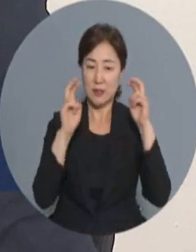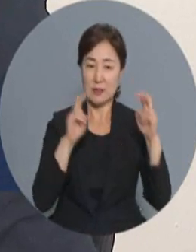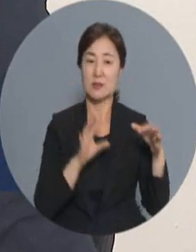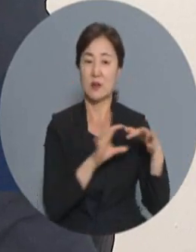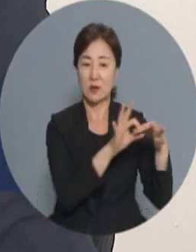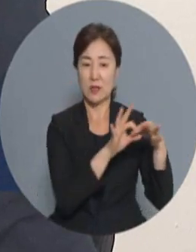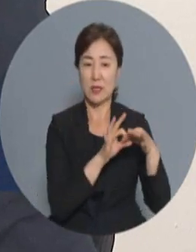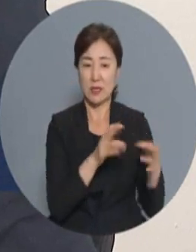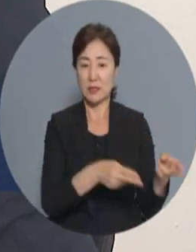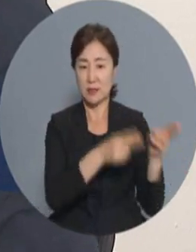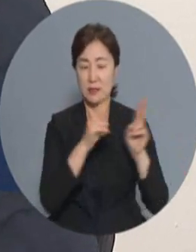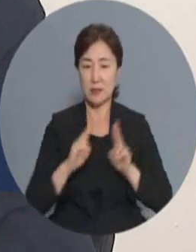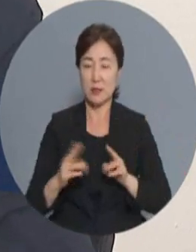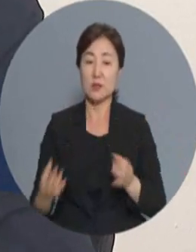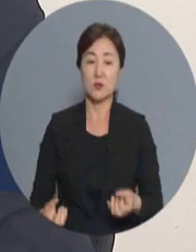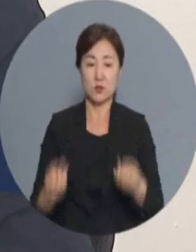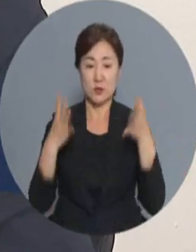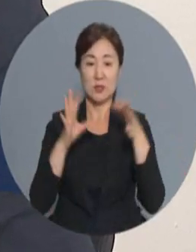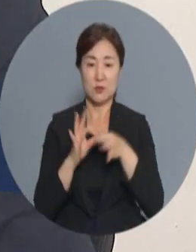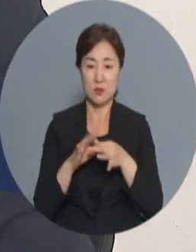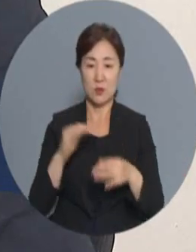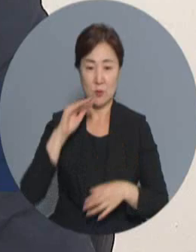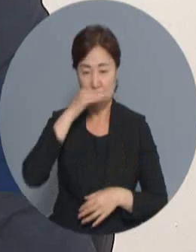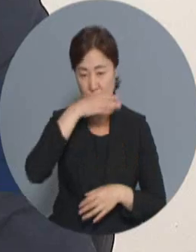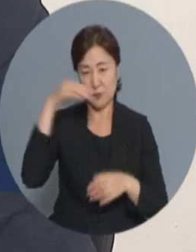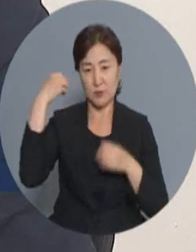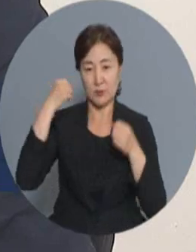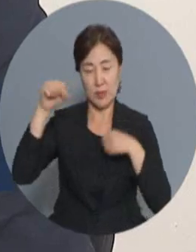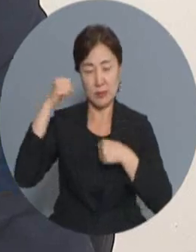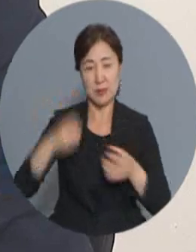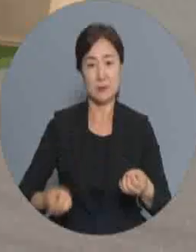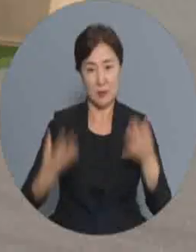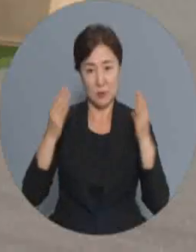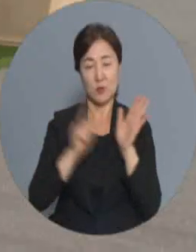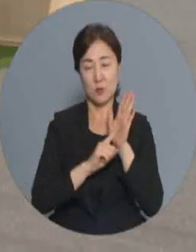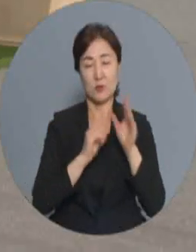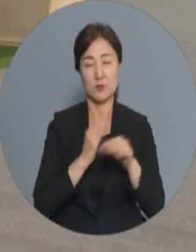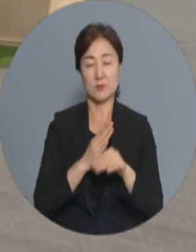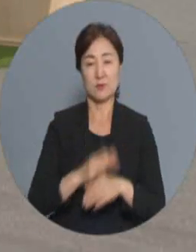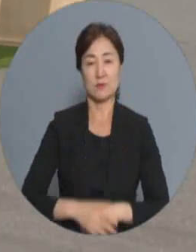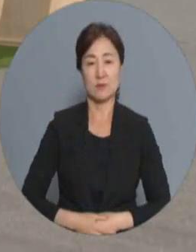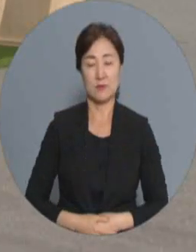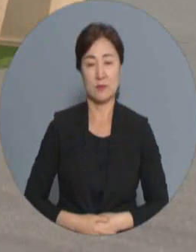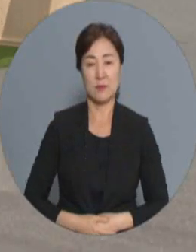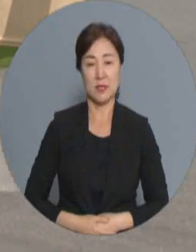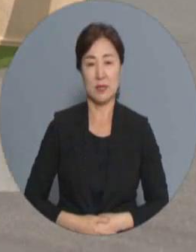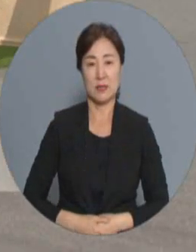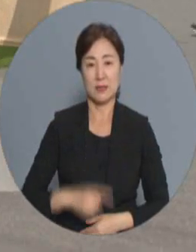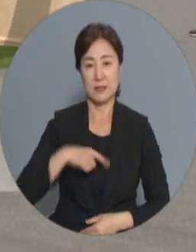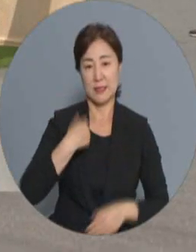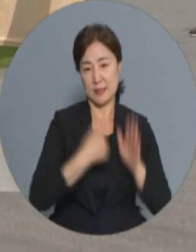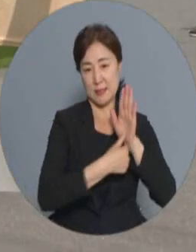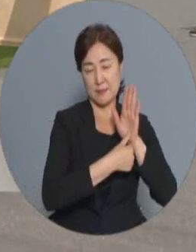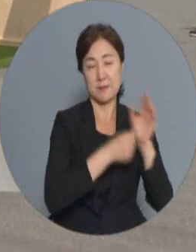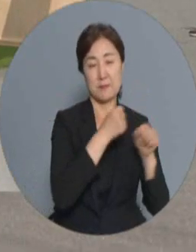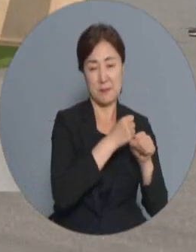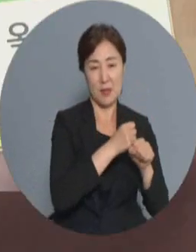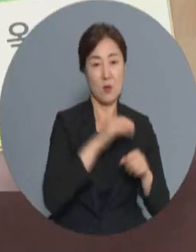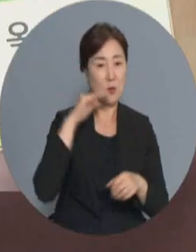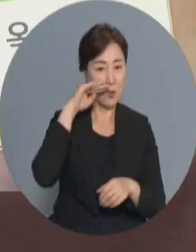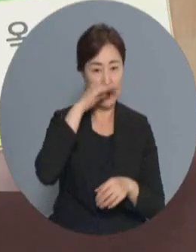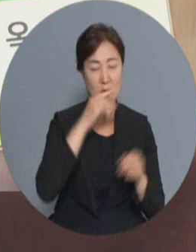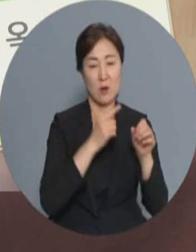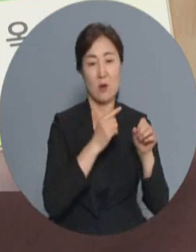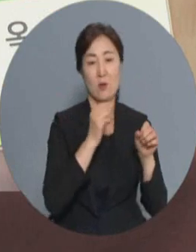업체들하고 연계해가지고 이런 축제를 통해서 옥수수 페스티벌을 통해서도 홍보도 하고. 여수시는 자체 브랜드를 홍보하기 위해 이번